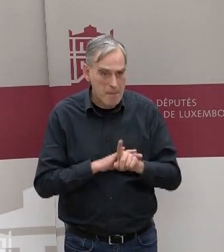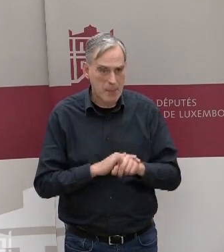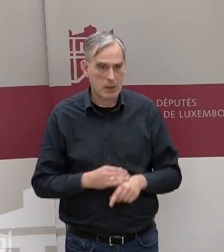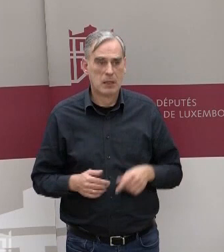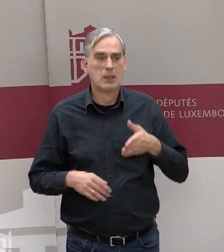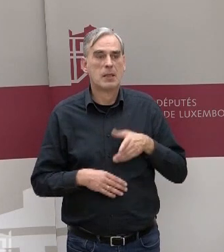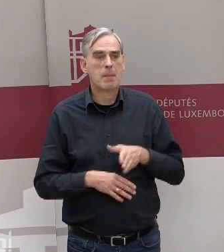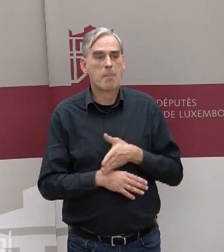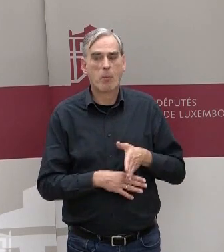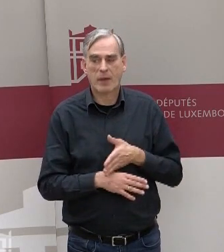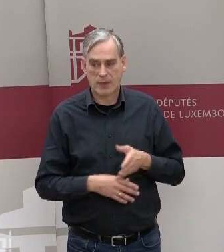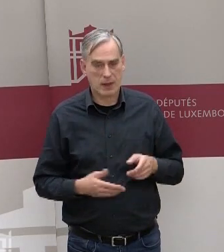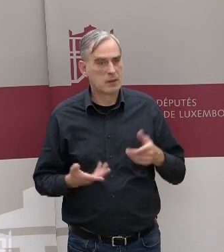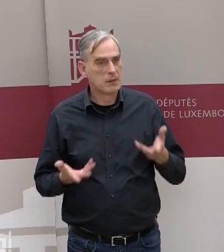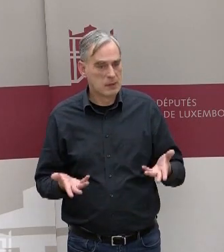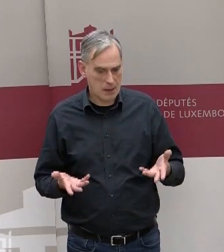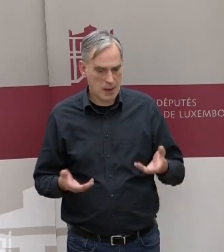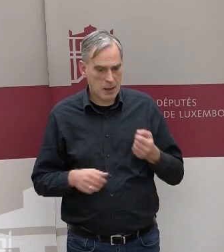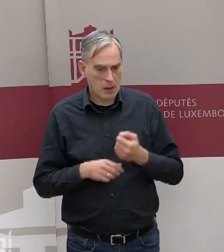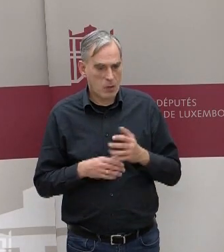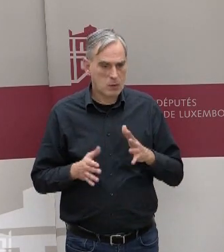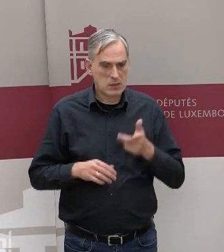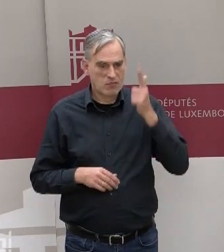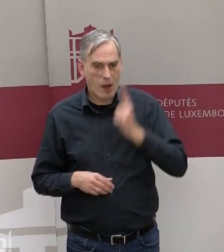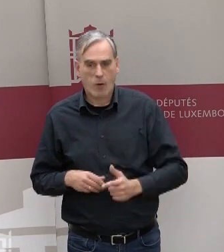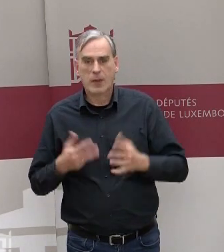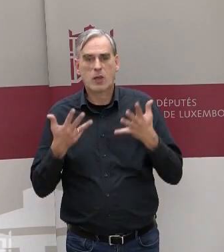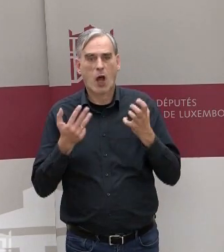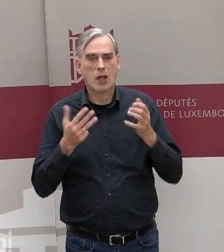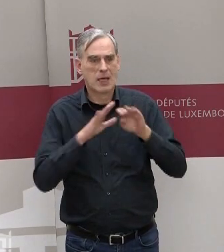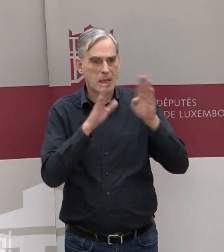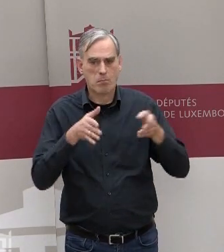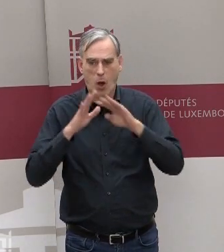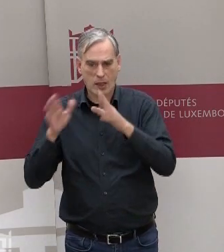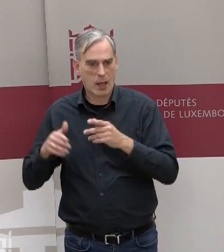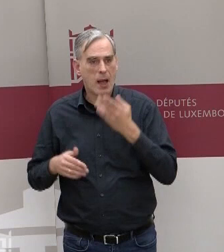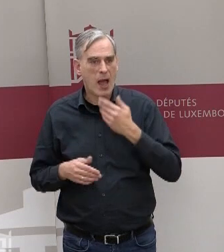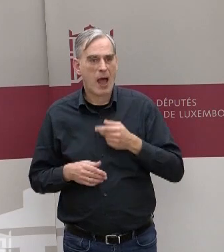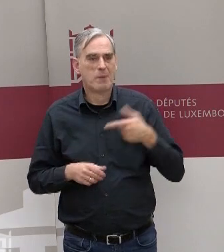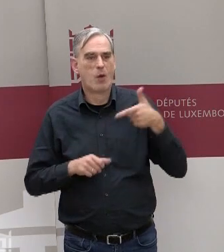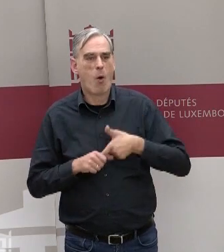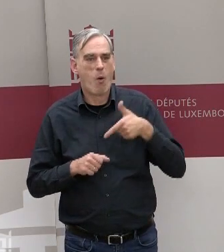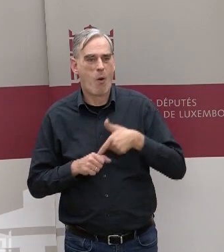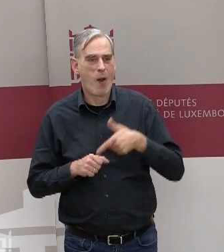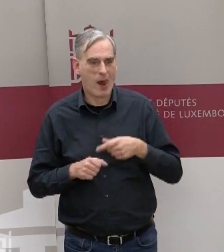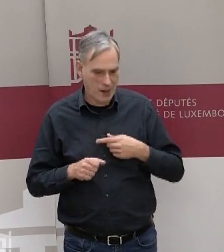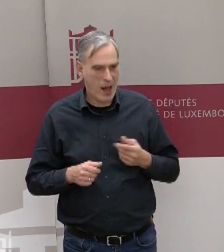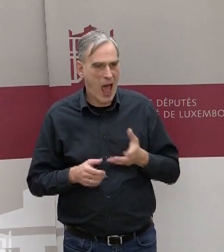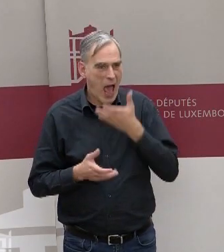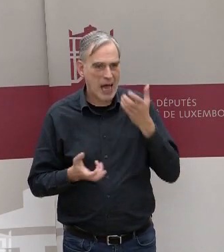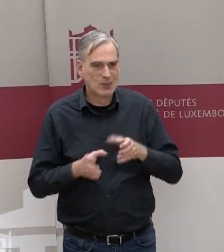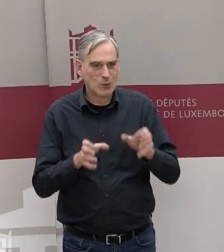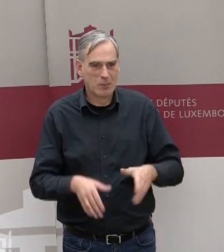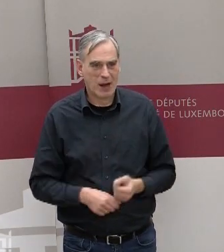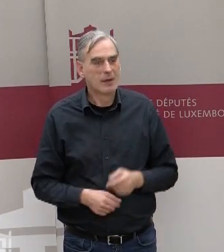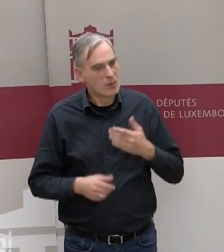Zurzeit gehen rund 290 Gebäude mit Masut gehützt. Das sind noch weiter 16% von den